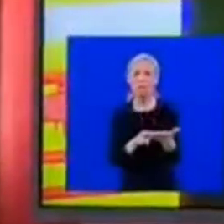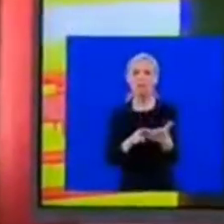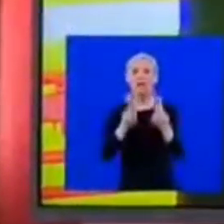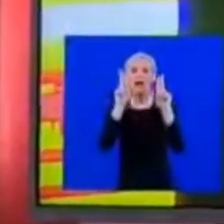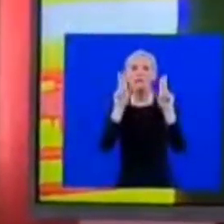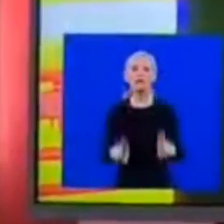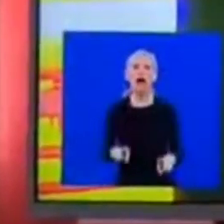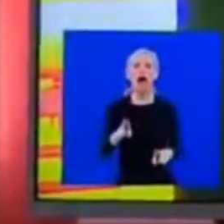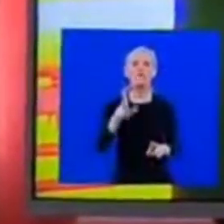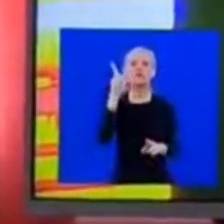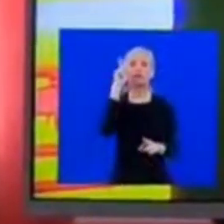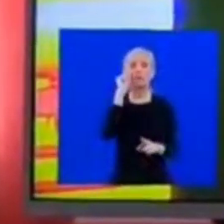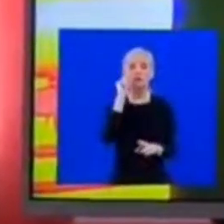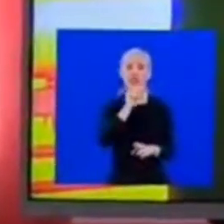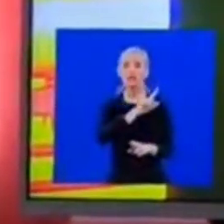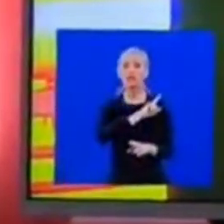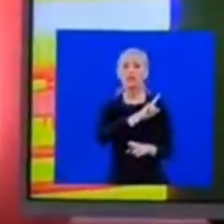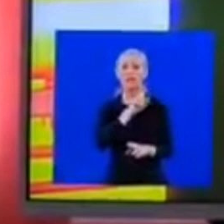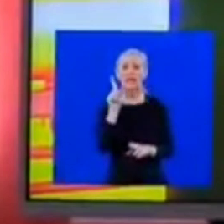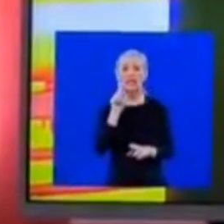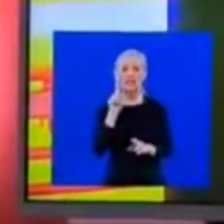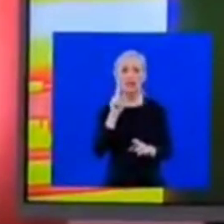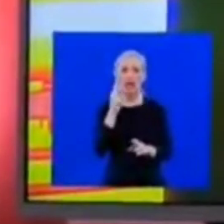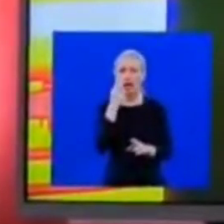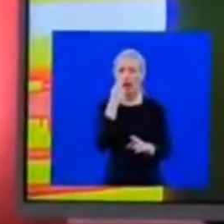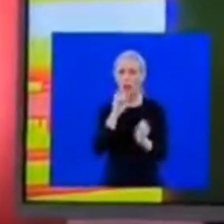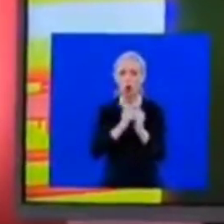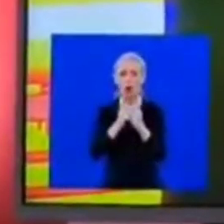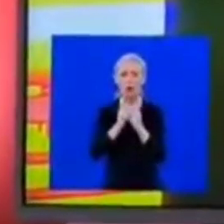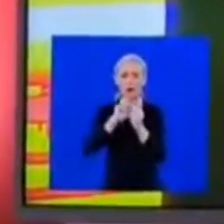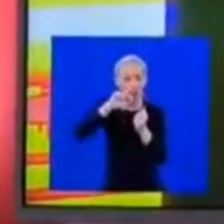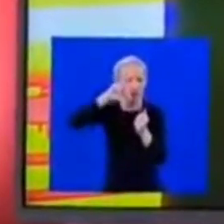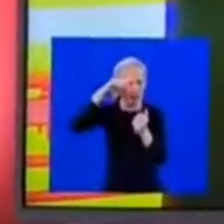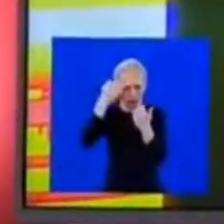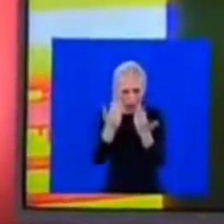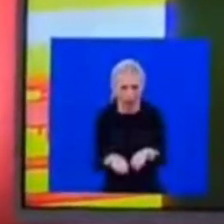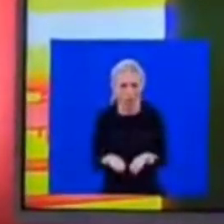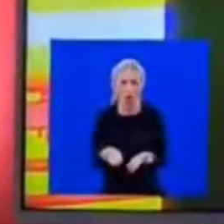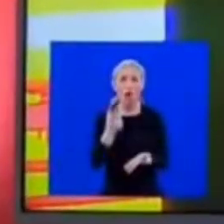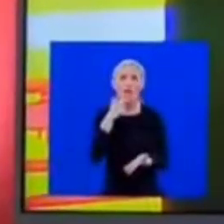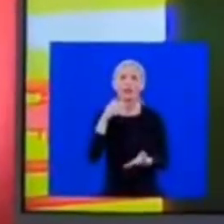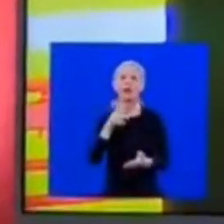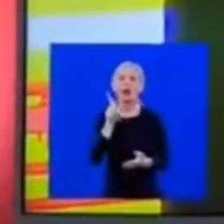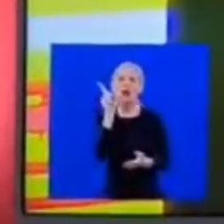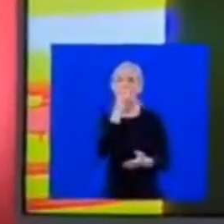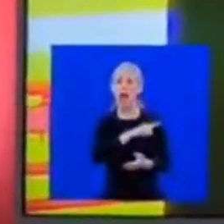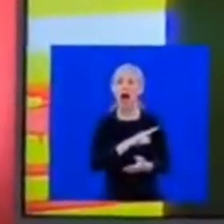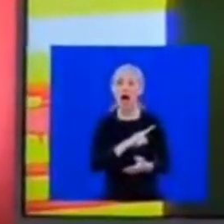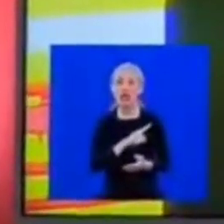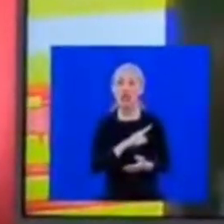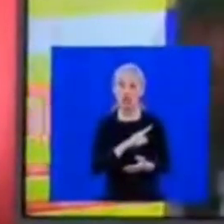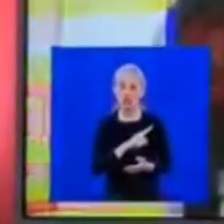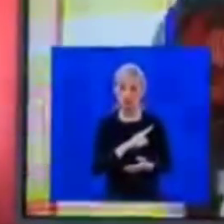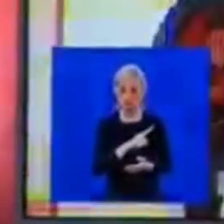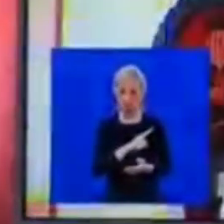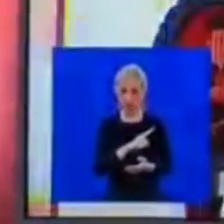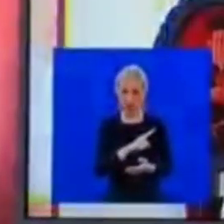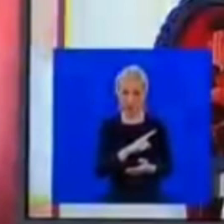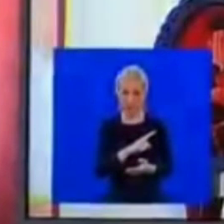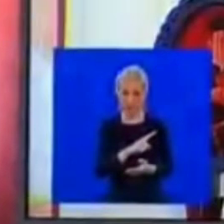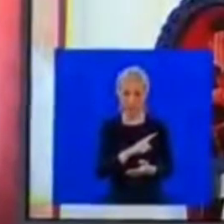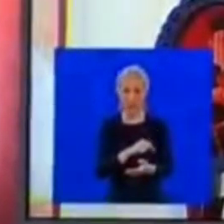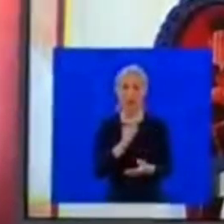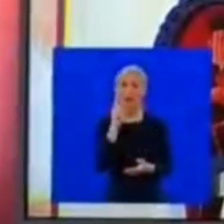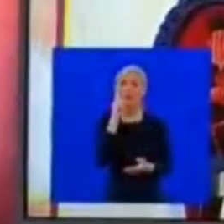Pravi muževi ne sagiblju koljena pred lažnim duhom vremena. Pravi muževi ne sagiblju